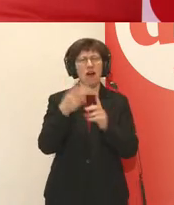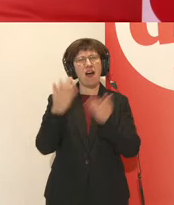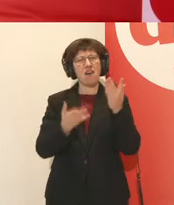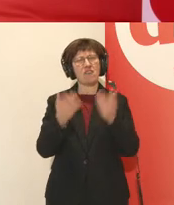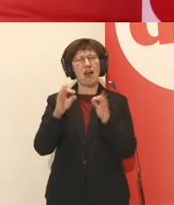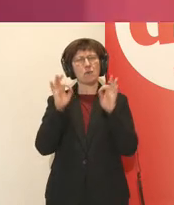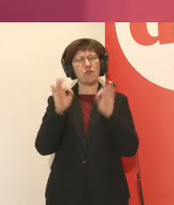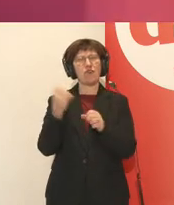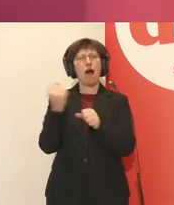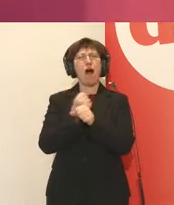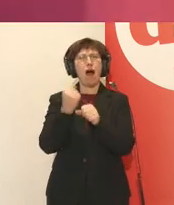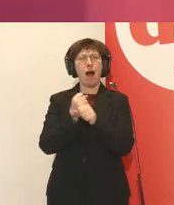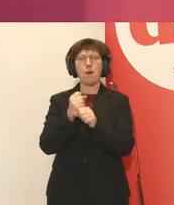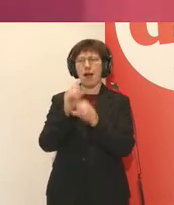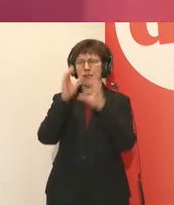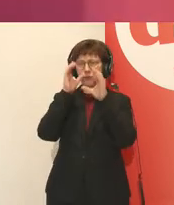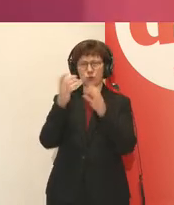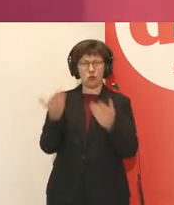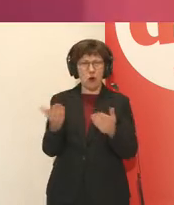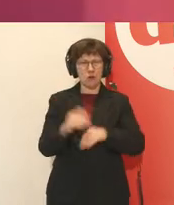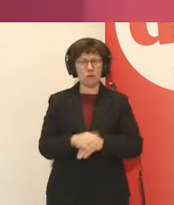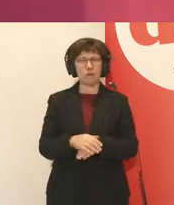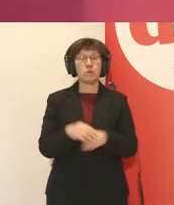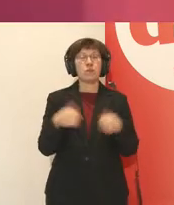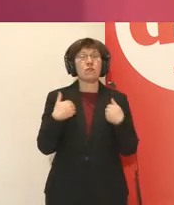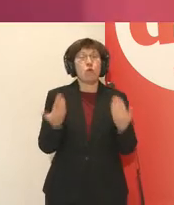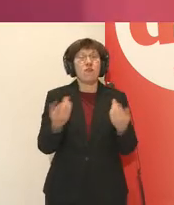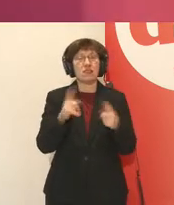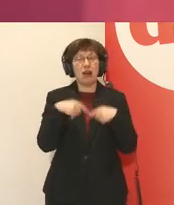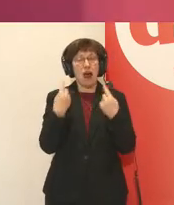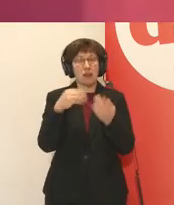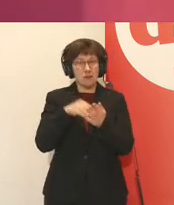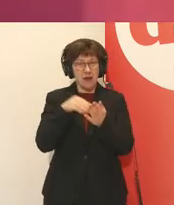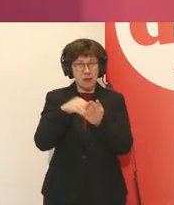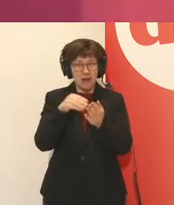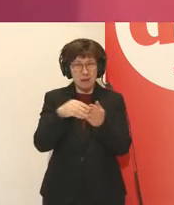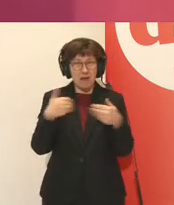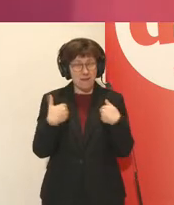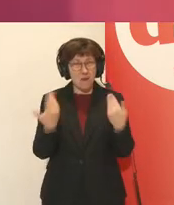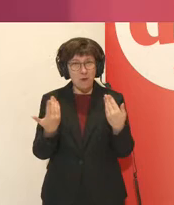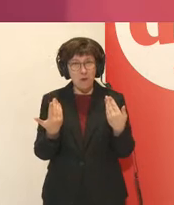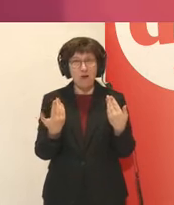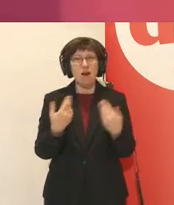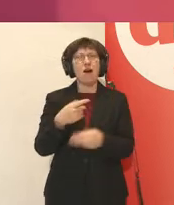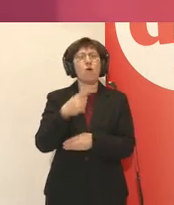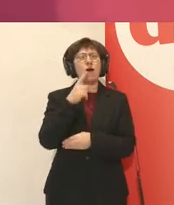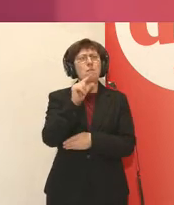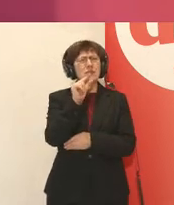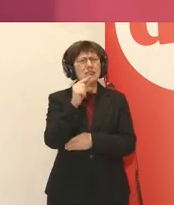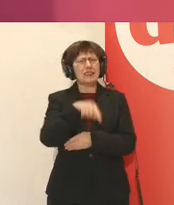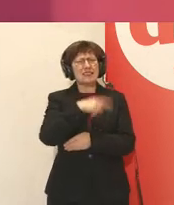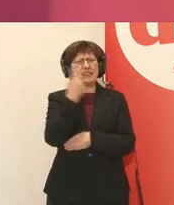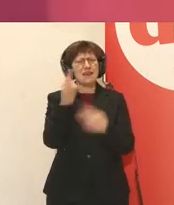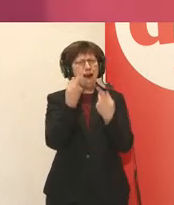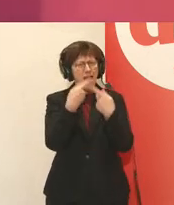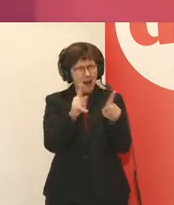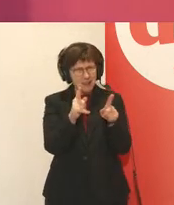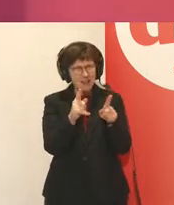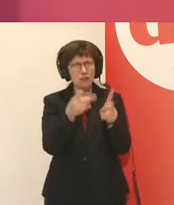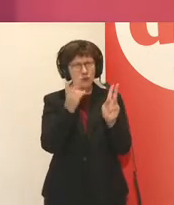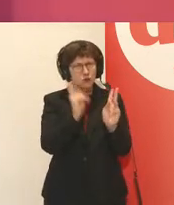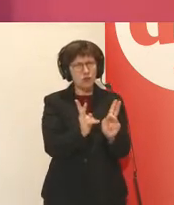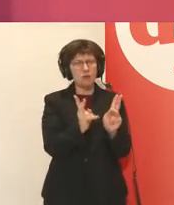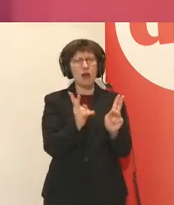uns sogar auf arbeit zuguckt ich freue mich auf jeden fall dass ihr alle dabei sein und auch wenn ein bisschen was dieses jahr anders ist